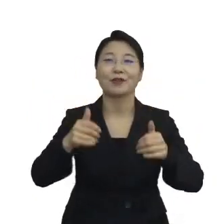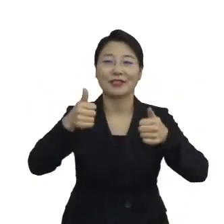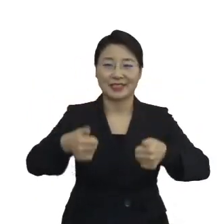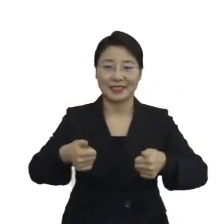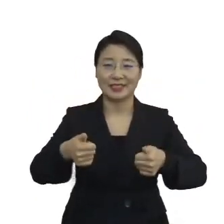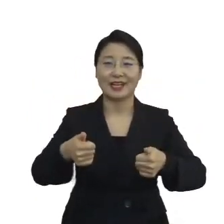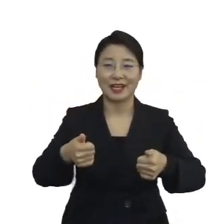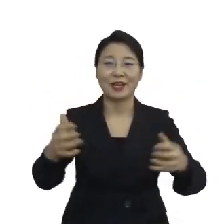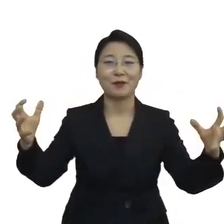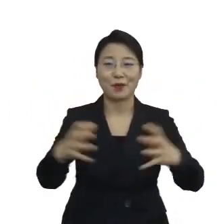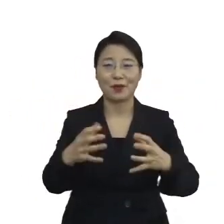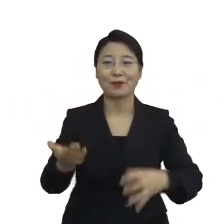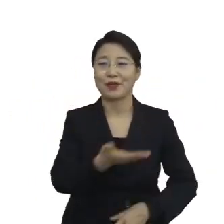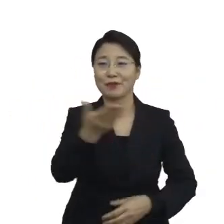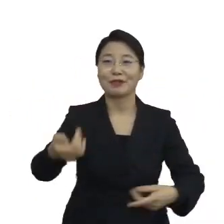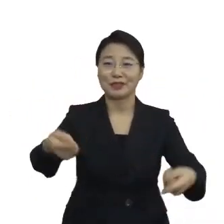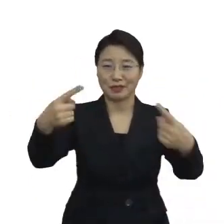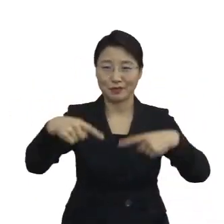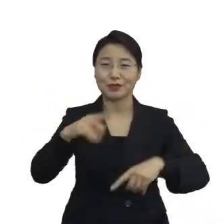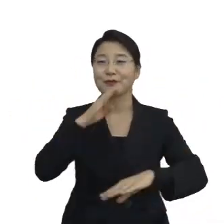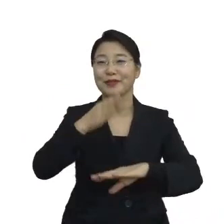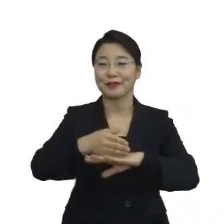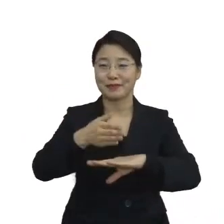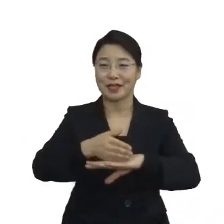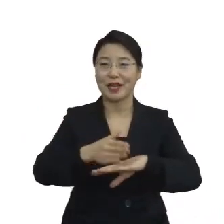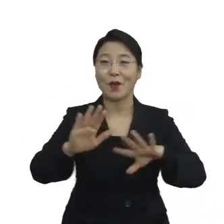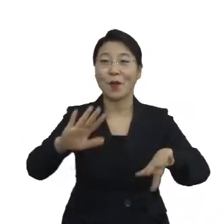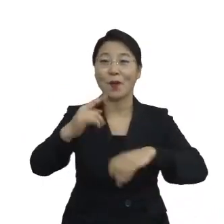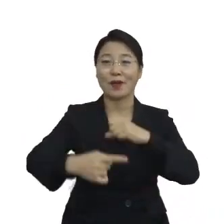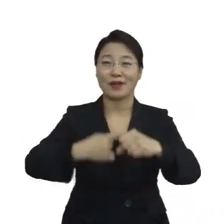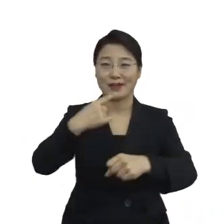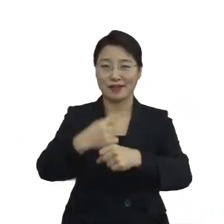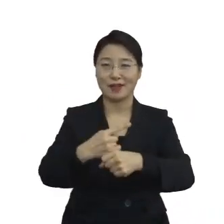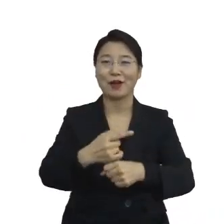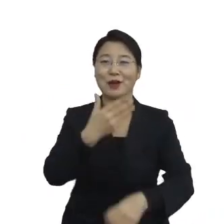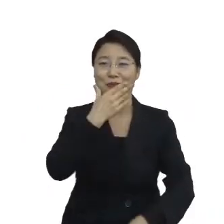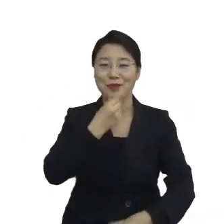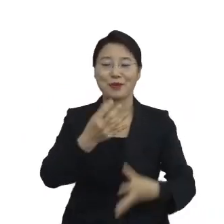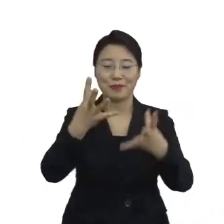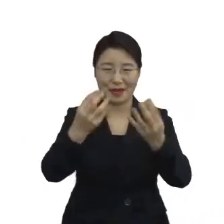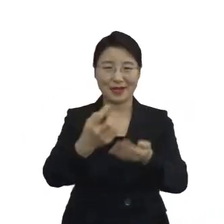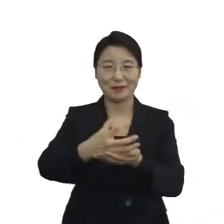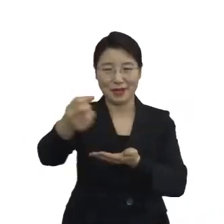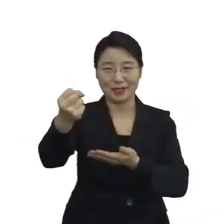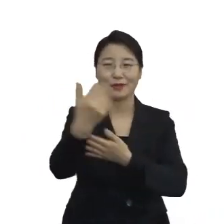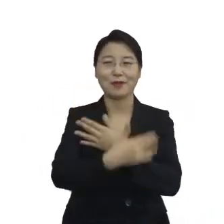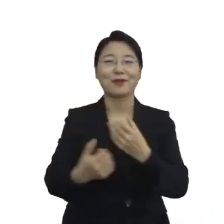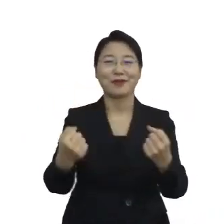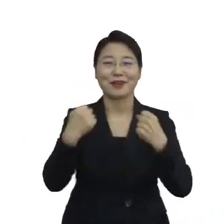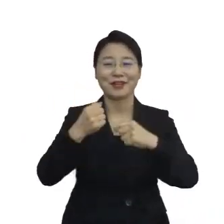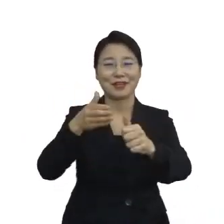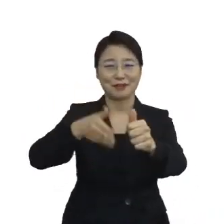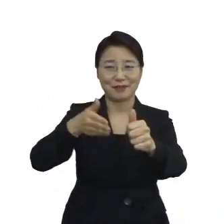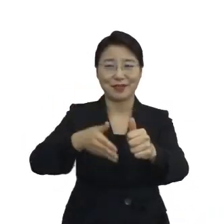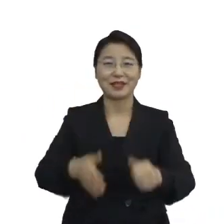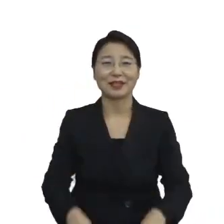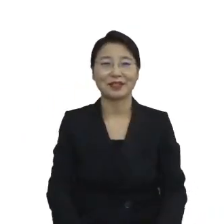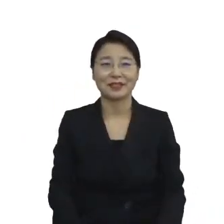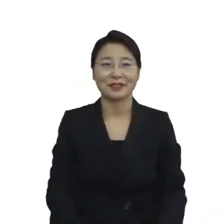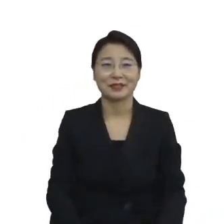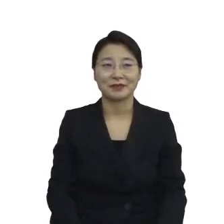분들께 진심으로 감사드리며 올 한 해도 복 많이 받으시고 건강하게 보내시길